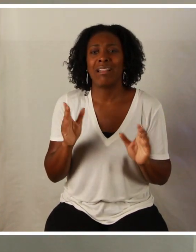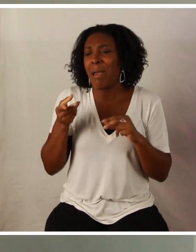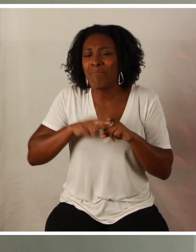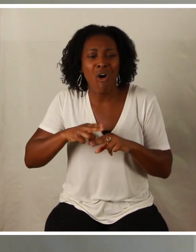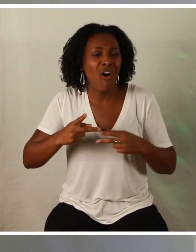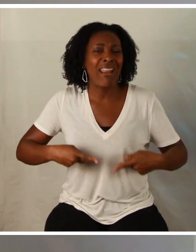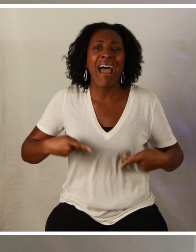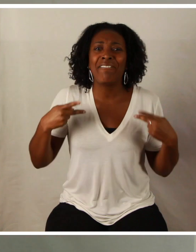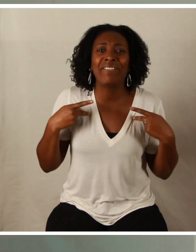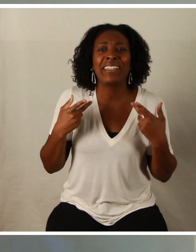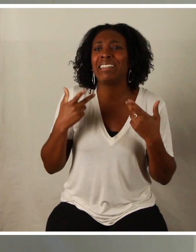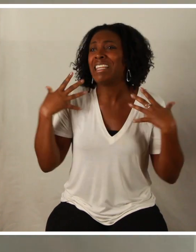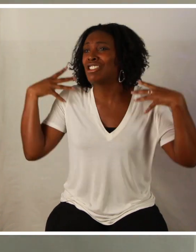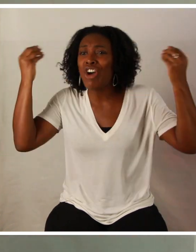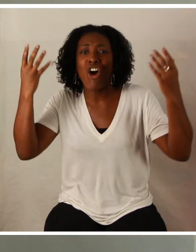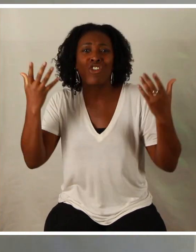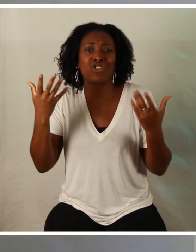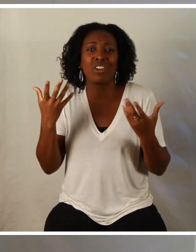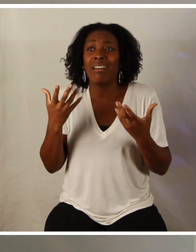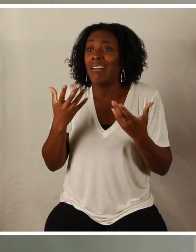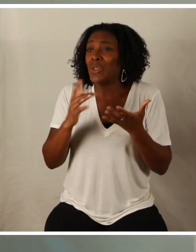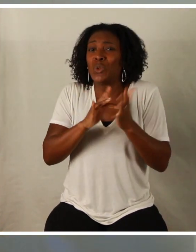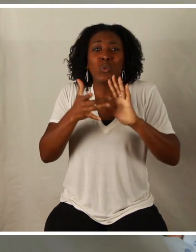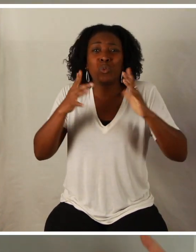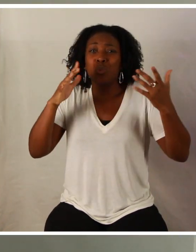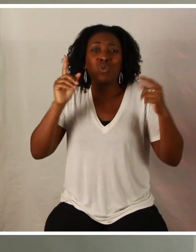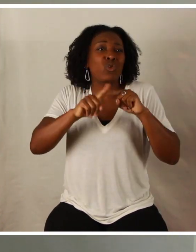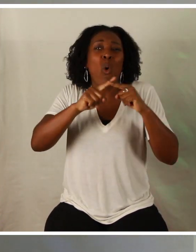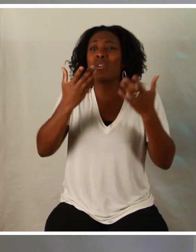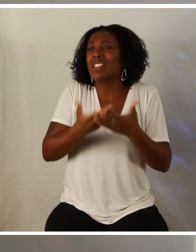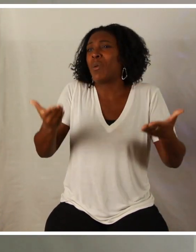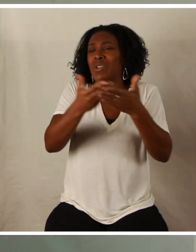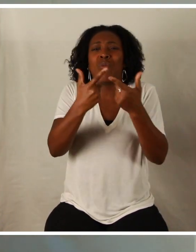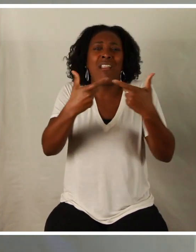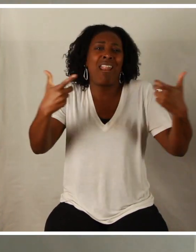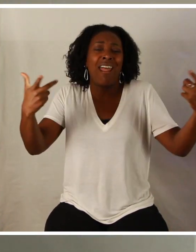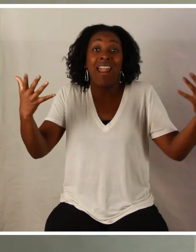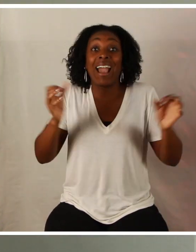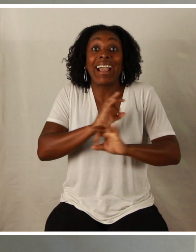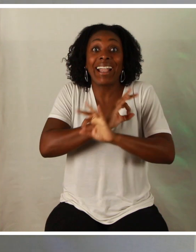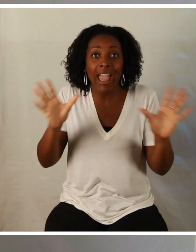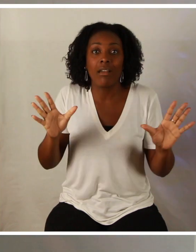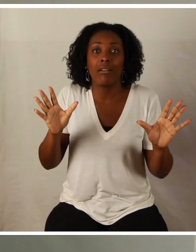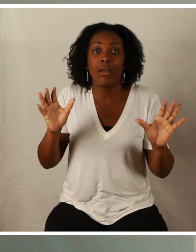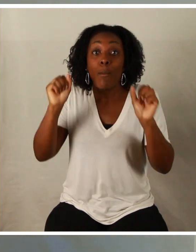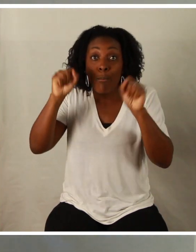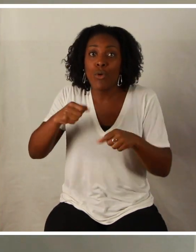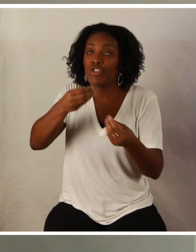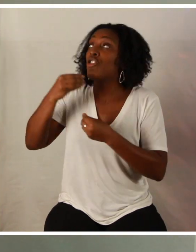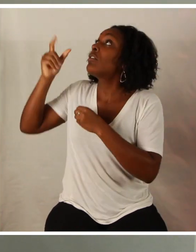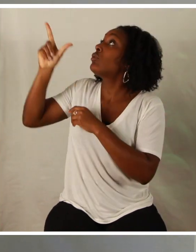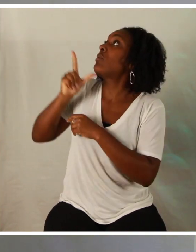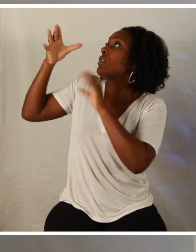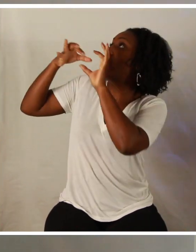la mort, ni la vie, ni les anges, ni tout ce qui peut se trouver autour de nous, les circonstances, rien ne peut nous séparer de